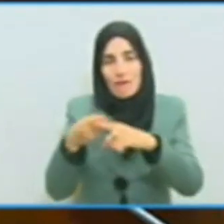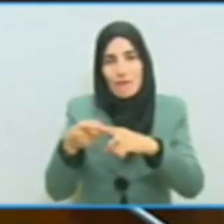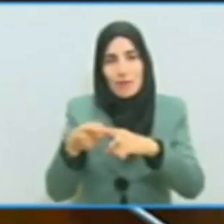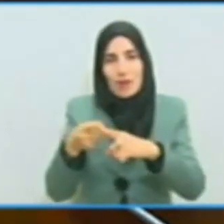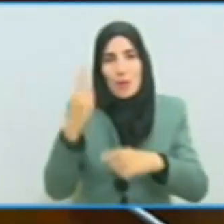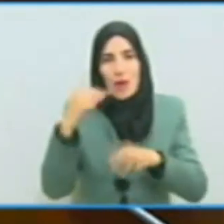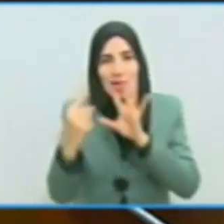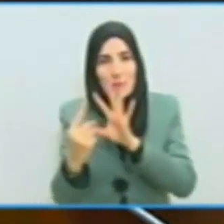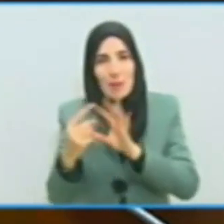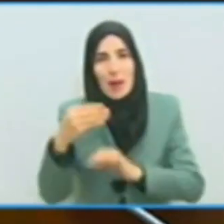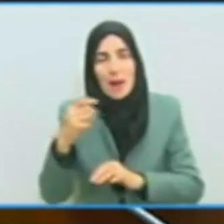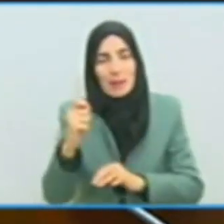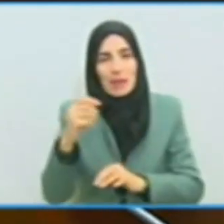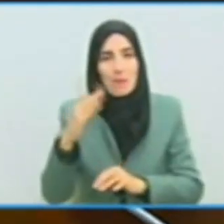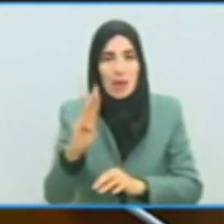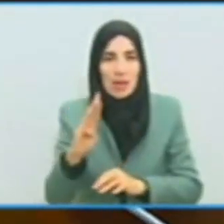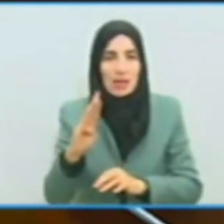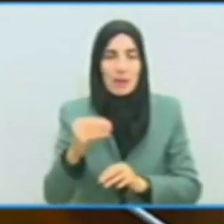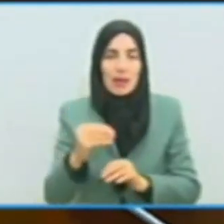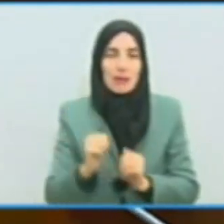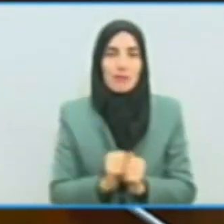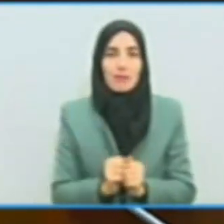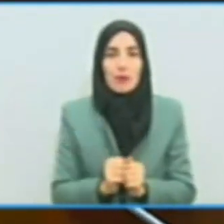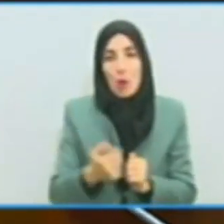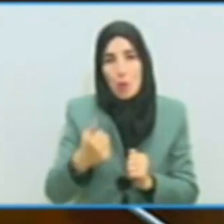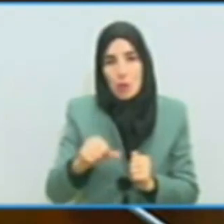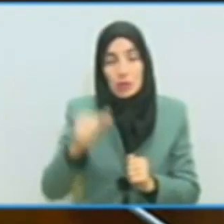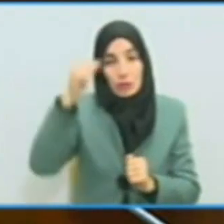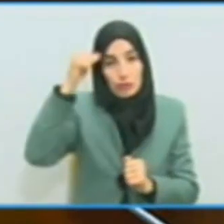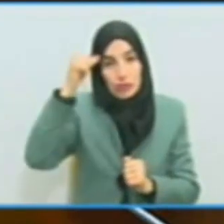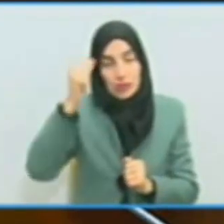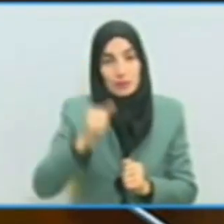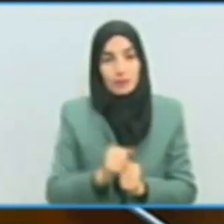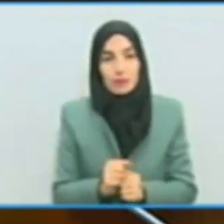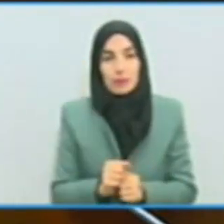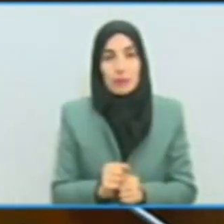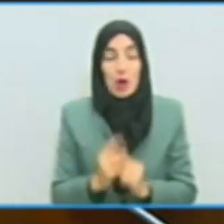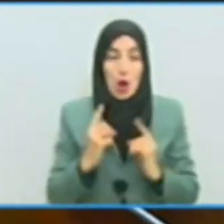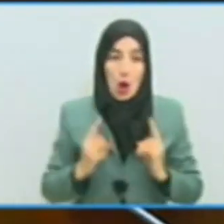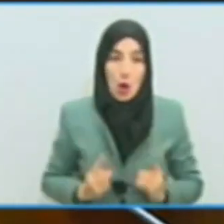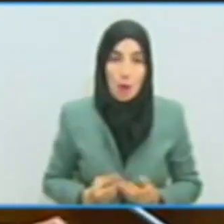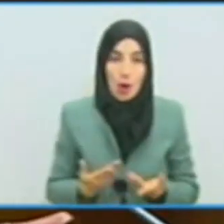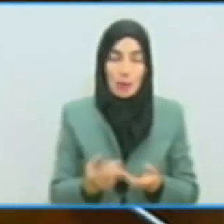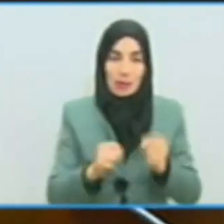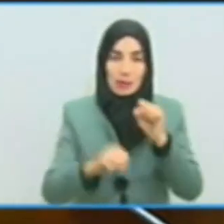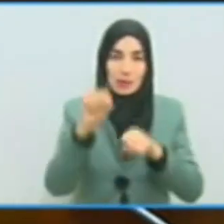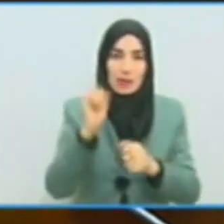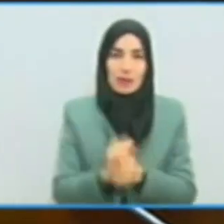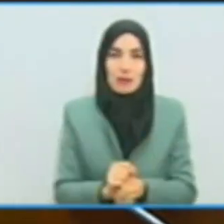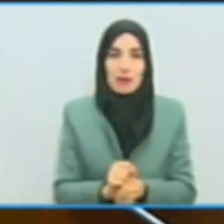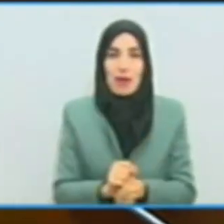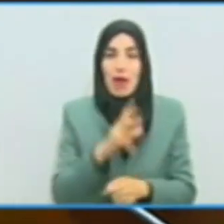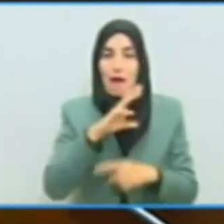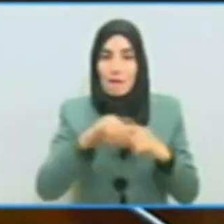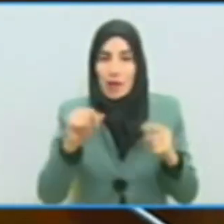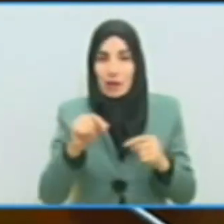الإمام عبد الكريم المغيلي. ولا بأس أن أذكركم السيد عضو مجلس الأمة المحترم أنه قد تم